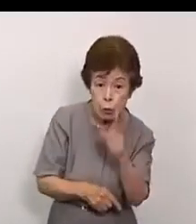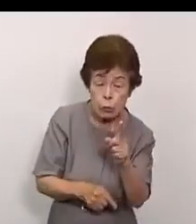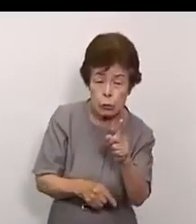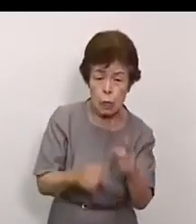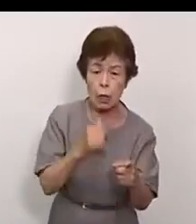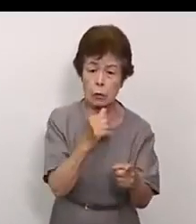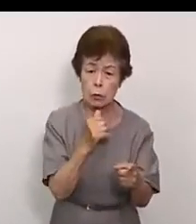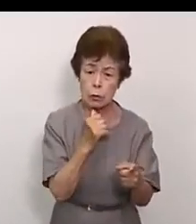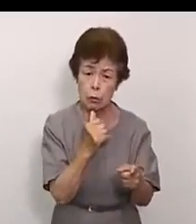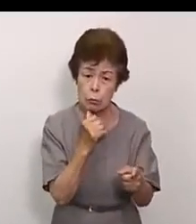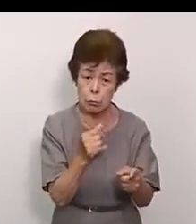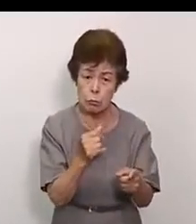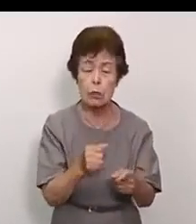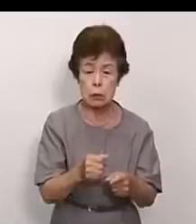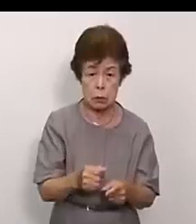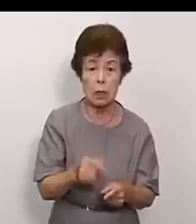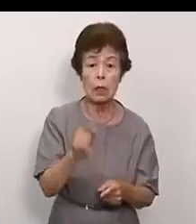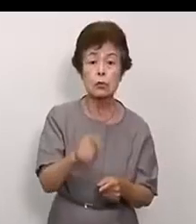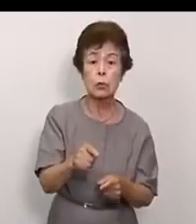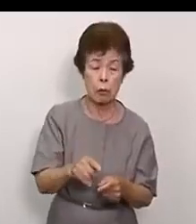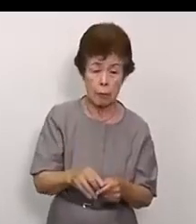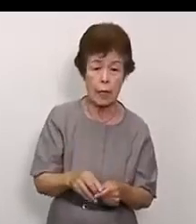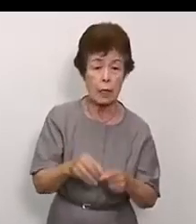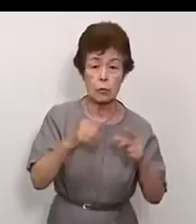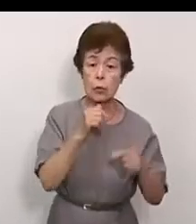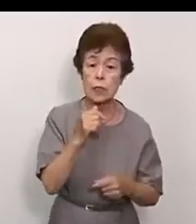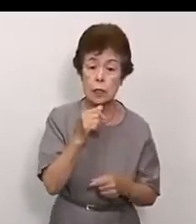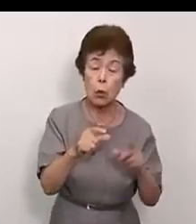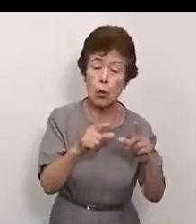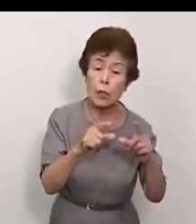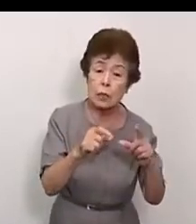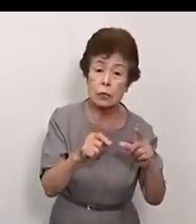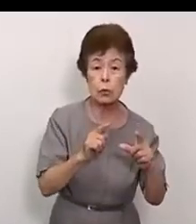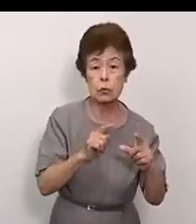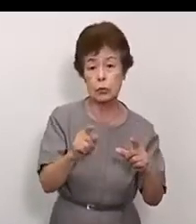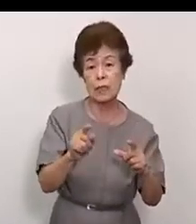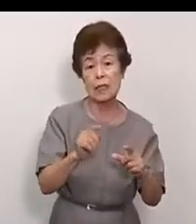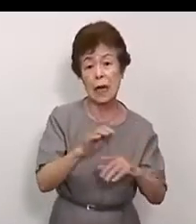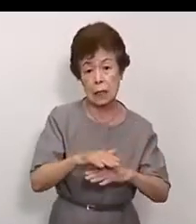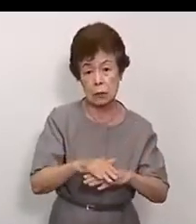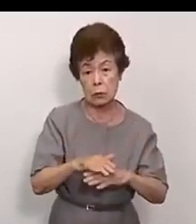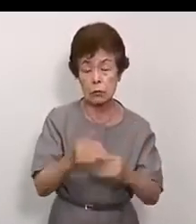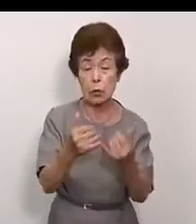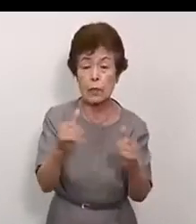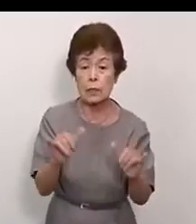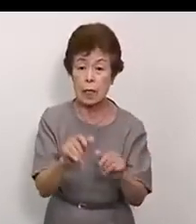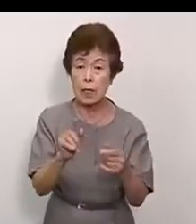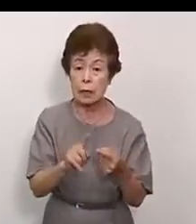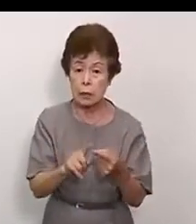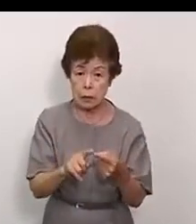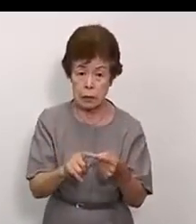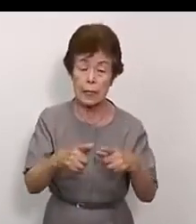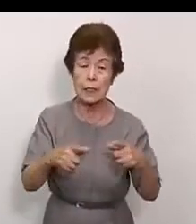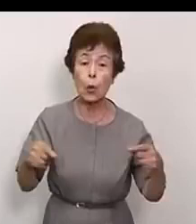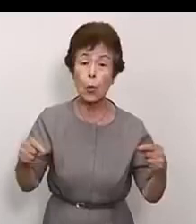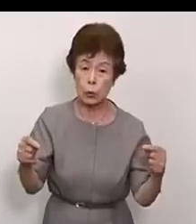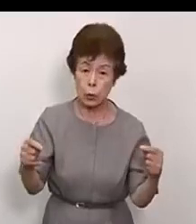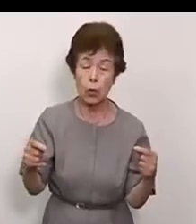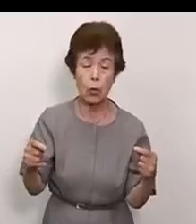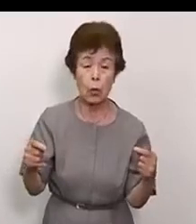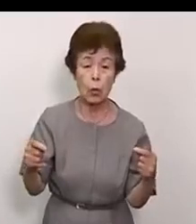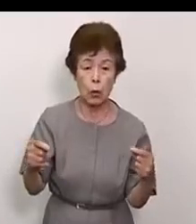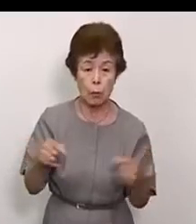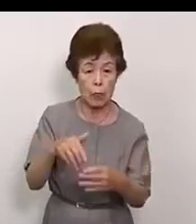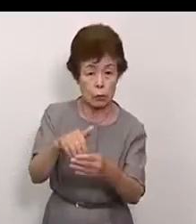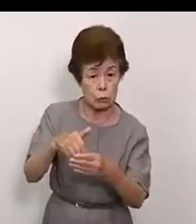になっています。で、これは相対的貧困率という考え方ですけど、まあ、社会的な日本の